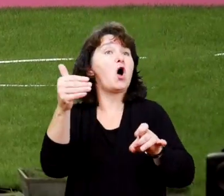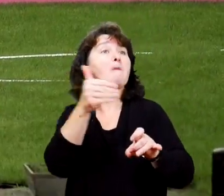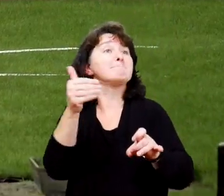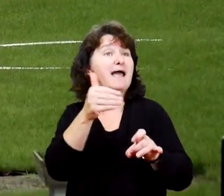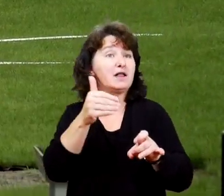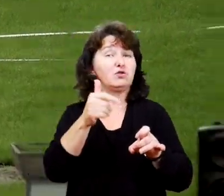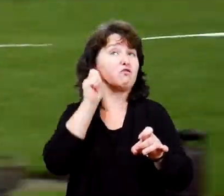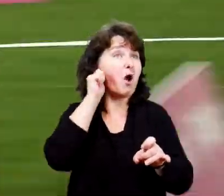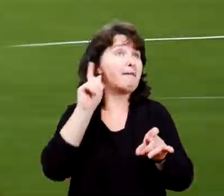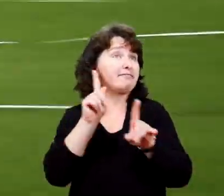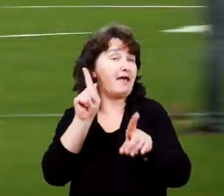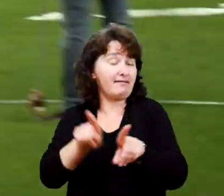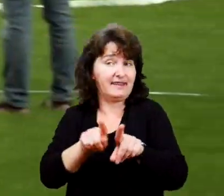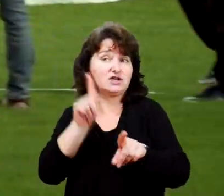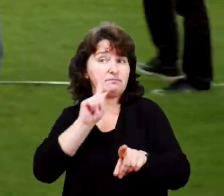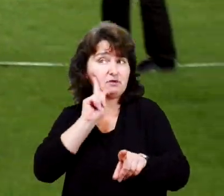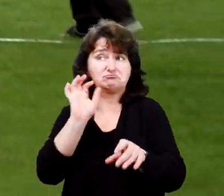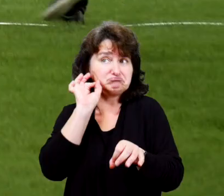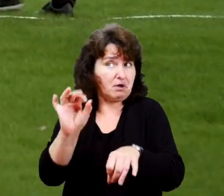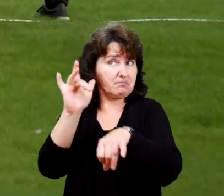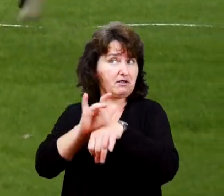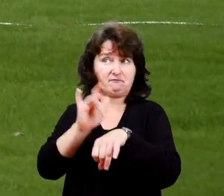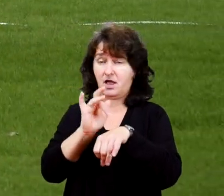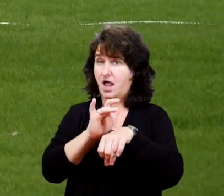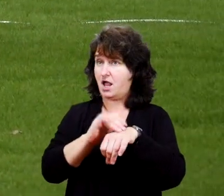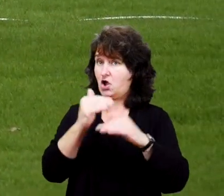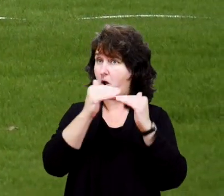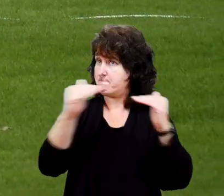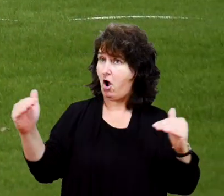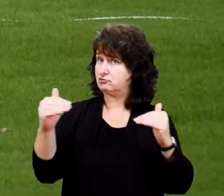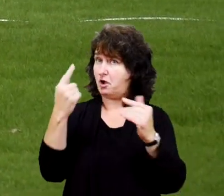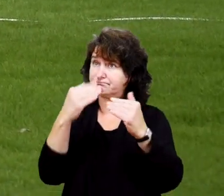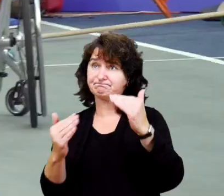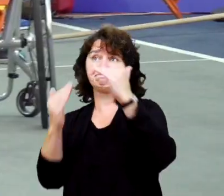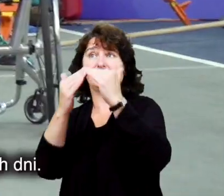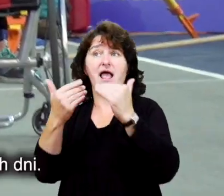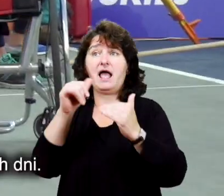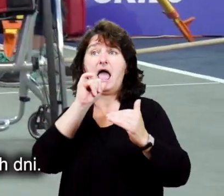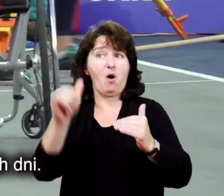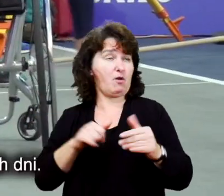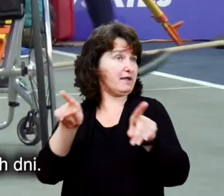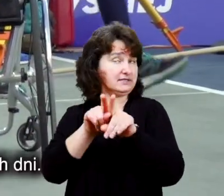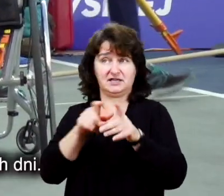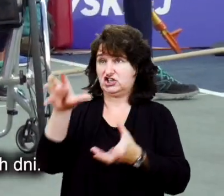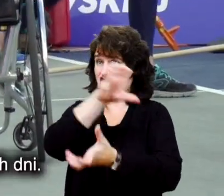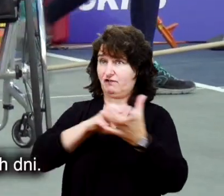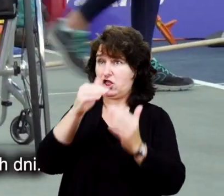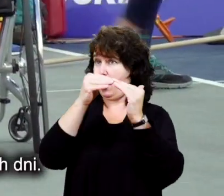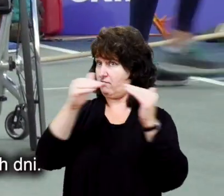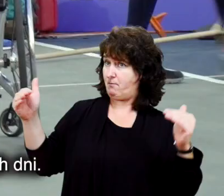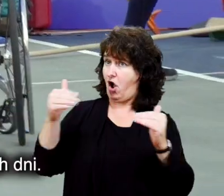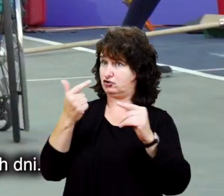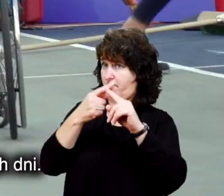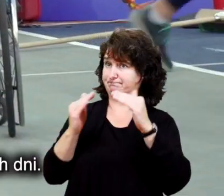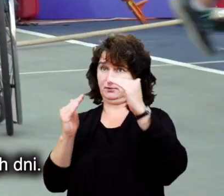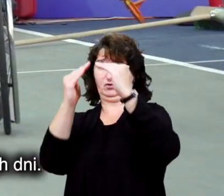panowie osiągają naprawdę bardzo przyzwoite wyniki na poziomie europejskim czy światowym. Także wydaje